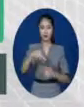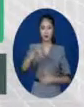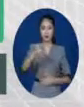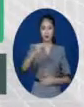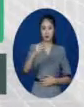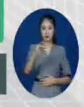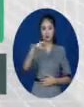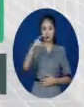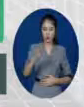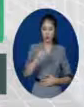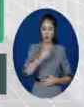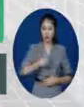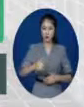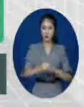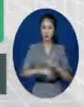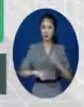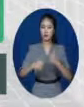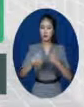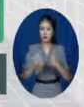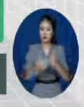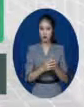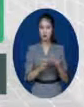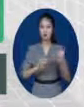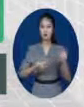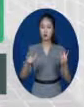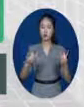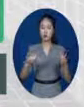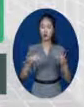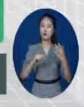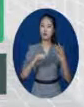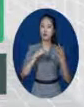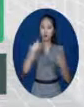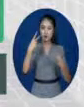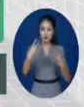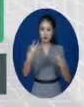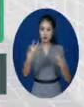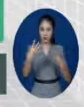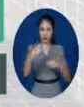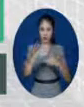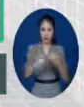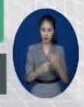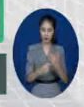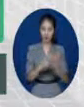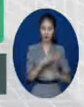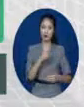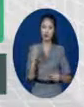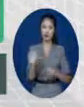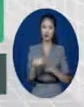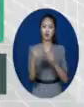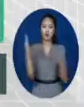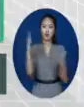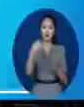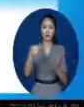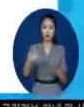청룡동 주민자치위원회가 오는 30일까지 4분기 청룡동 주민자치 프로그램 수강생을 모집합니다.